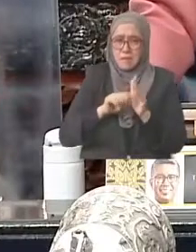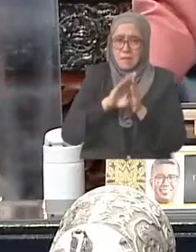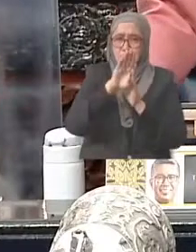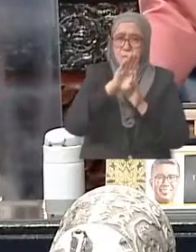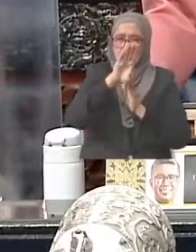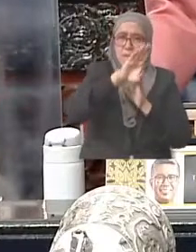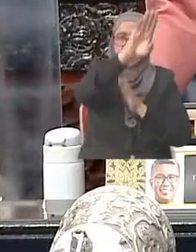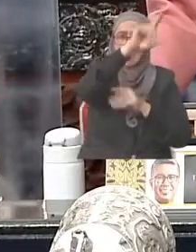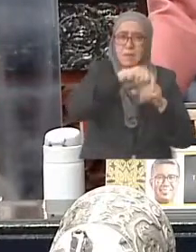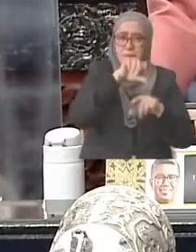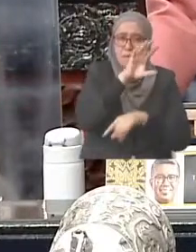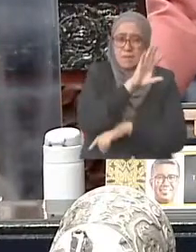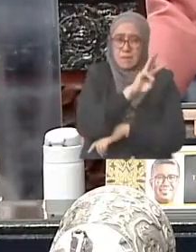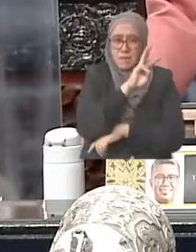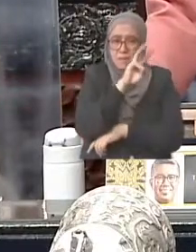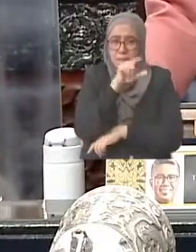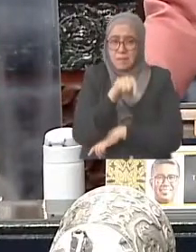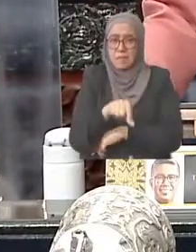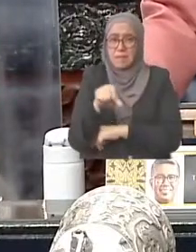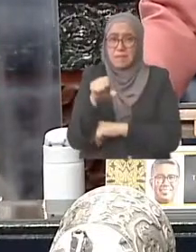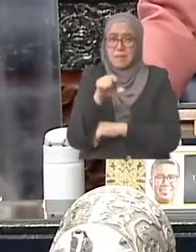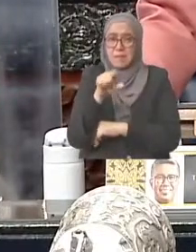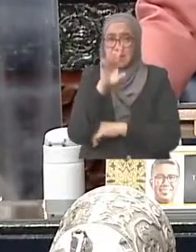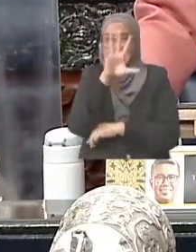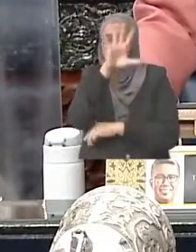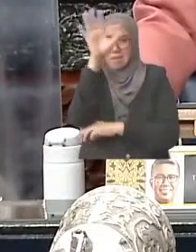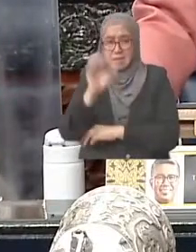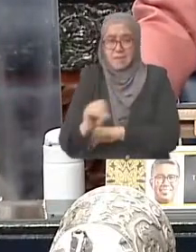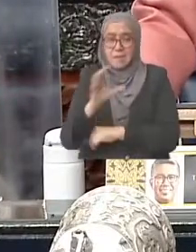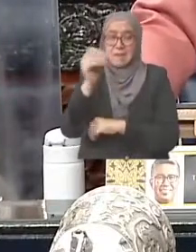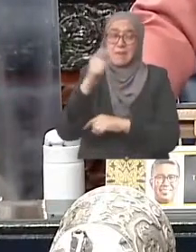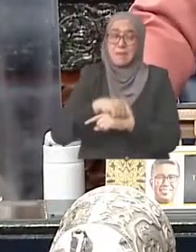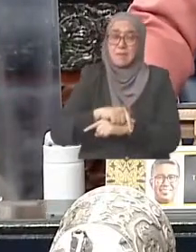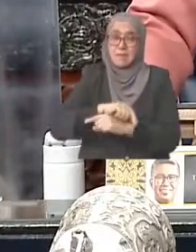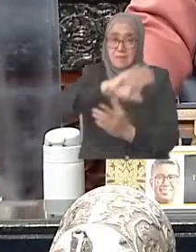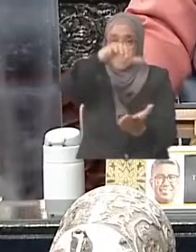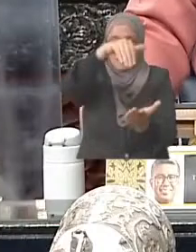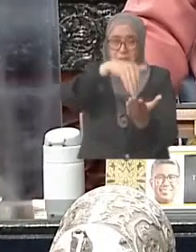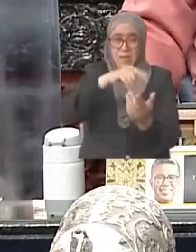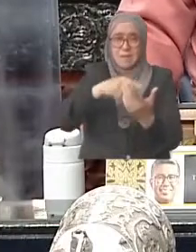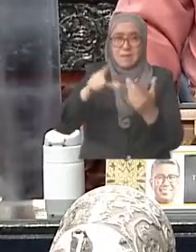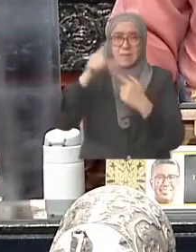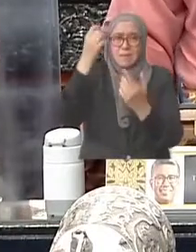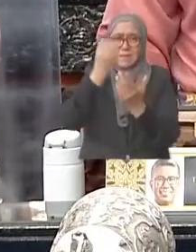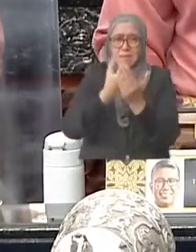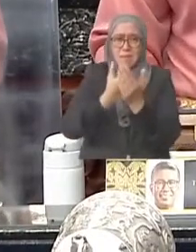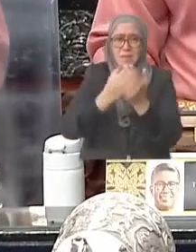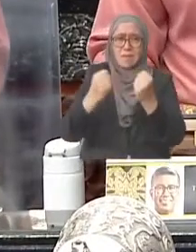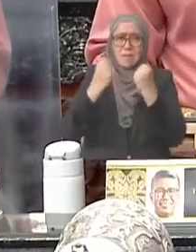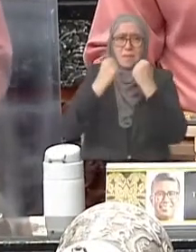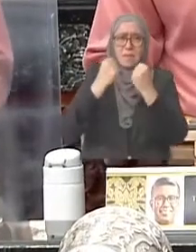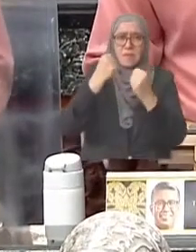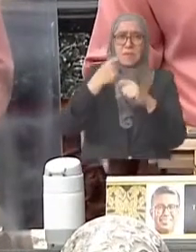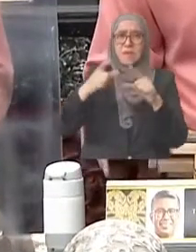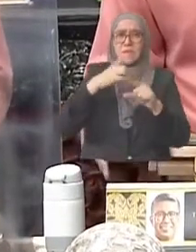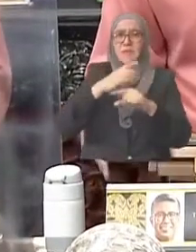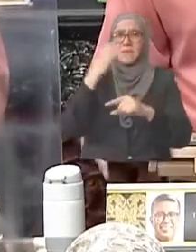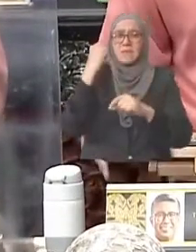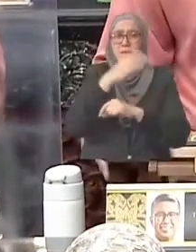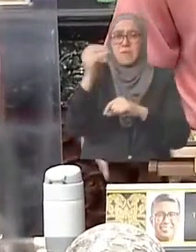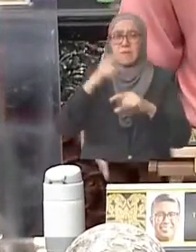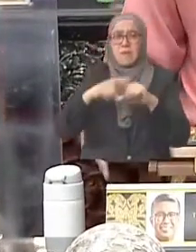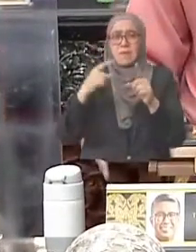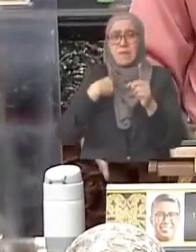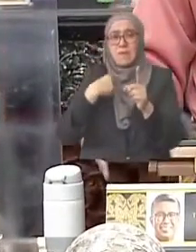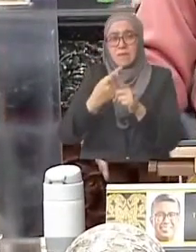Meratus berpasir kan asas ekonomi yang masih Kukuh dan strukturnya yang pelbagai namun prestasi ini